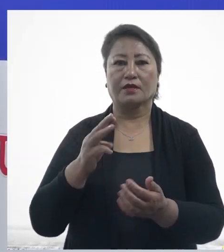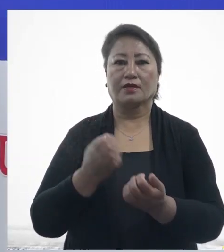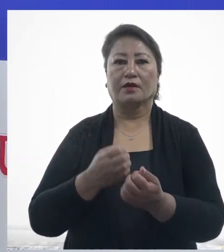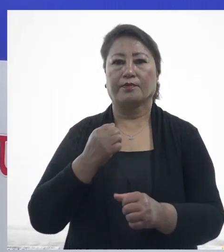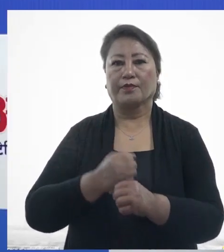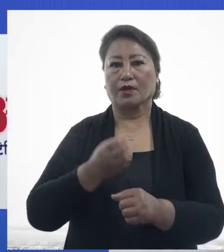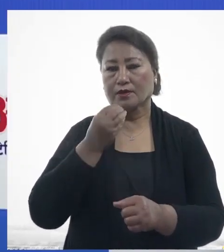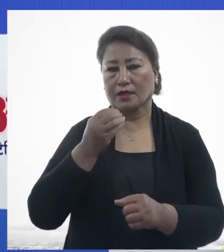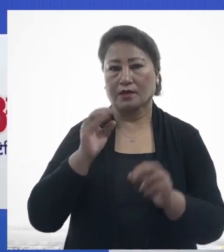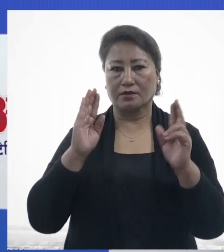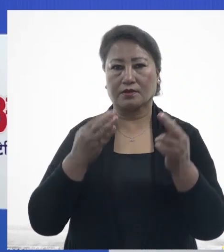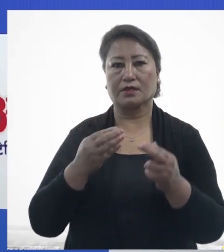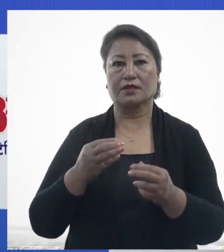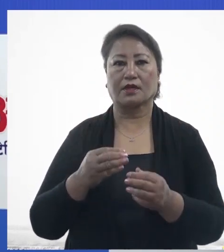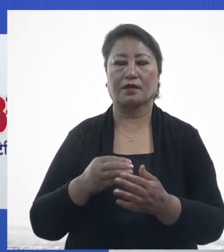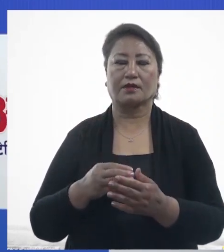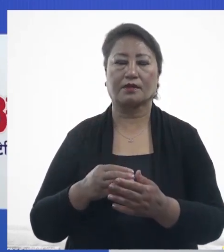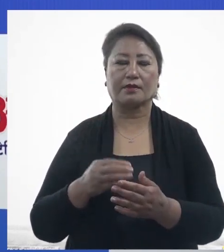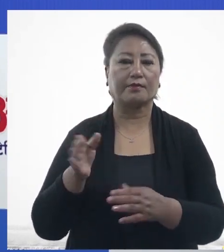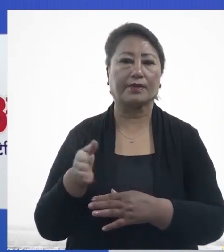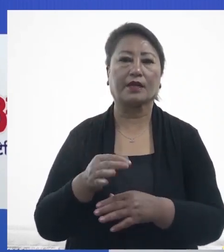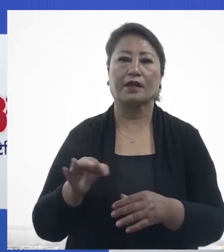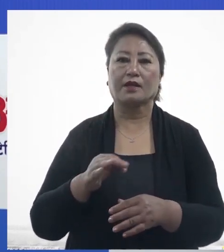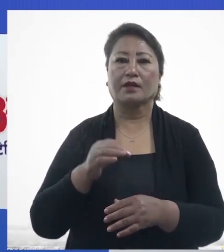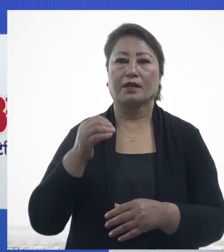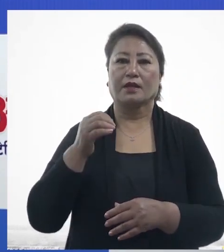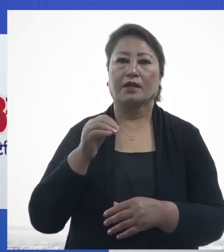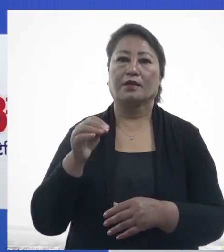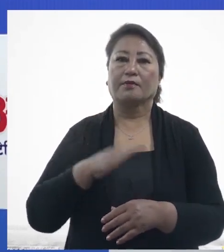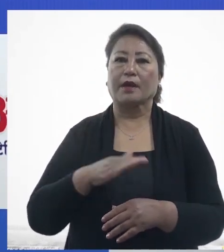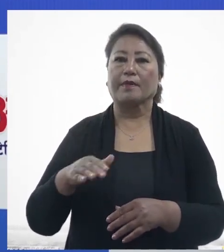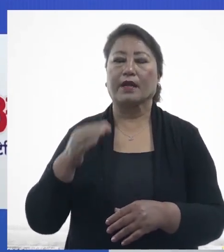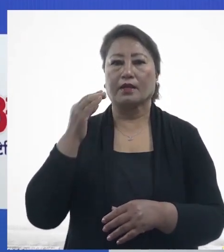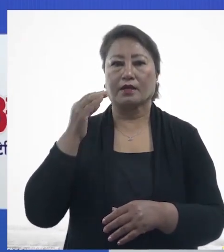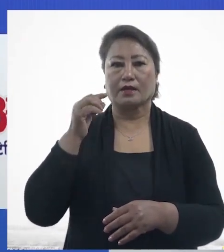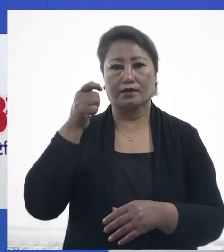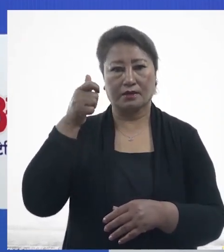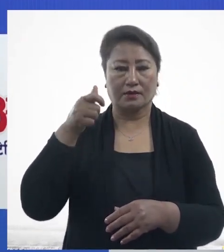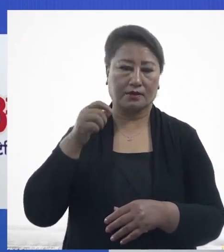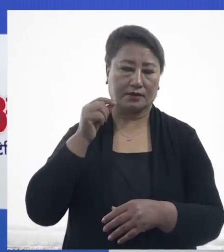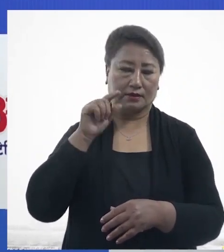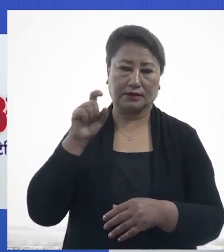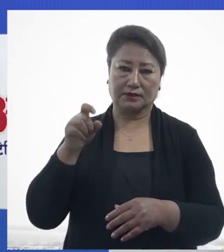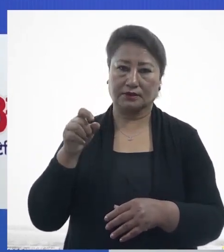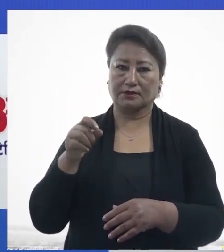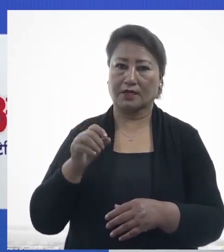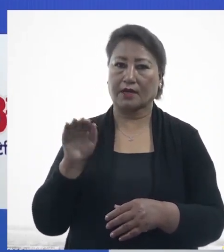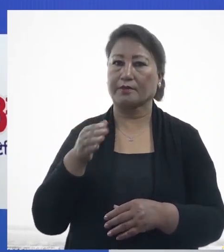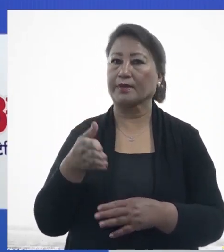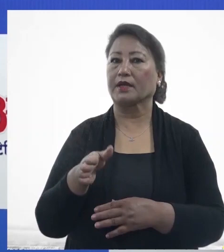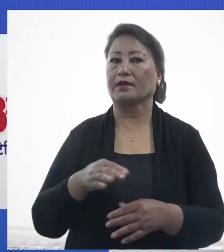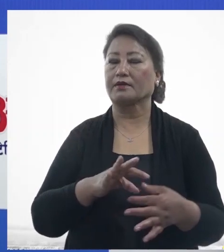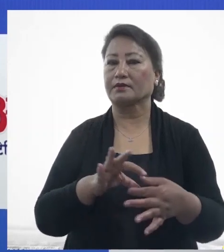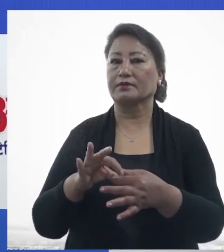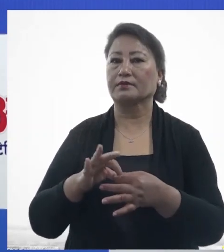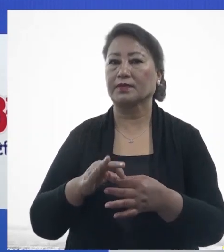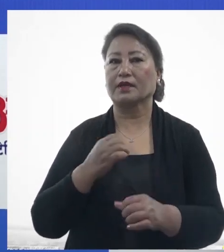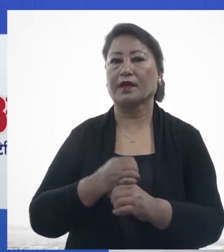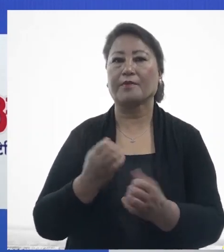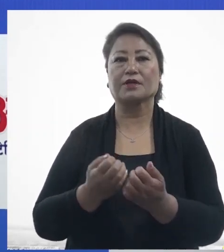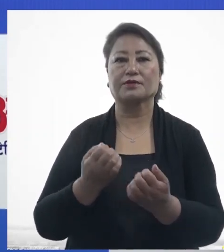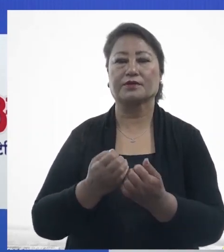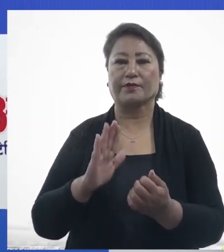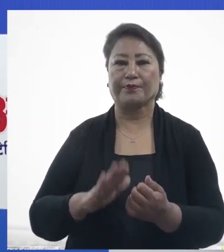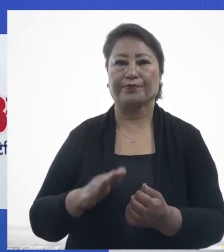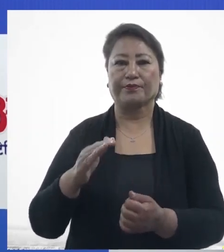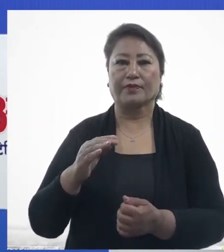सुरक्षा मन्त्रालय होइन हाम्रो महिला बाल बालिका ज्येष्ठ नागरिक मन्त्रालय स्थानीय सरकार प्रदेश सरकार यहाँको सहकार्य कस्तो छ? मैले महिला बाल